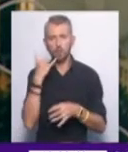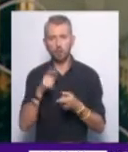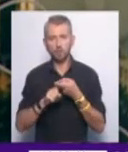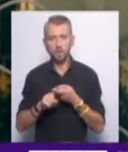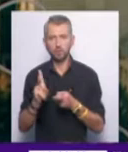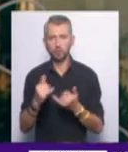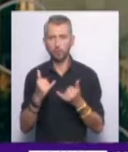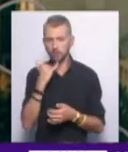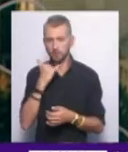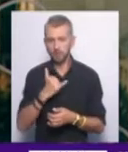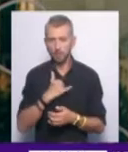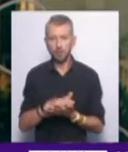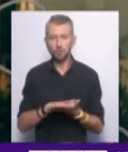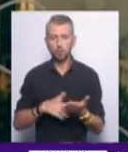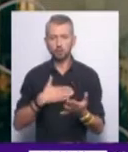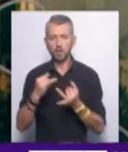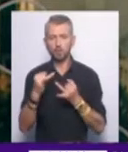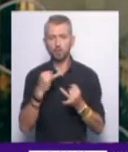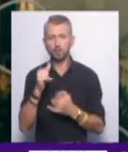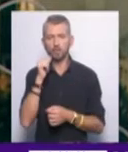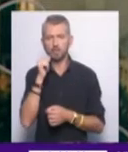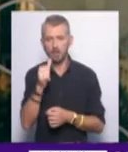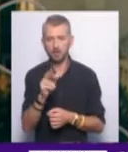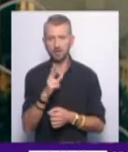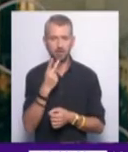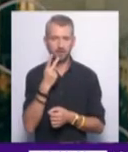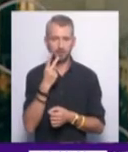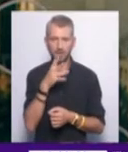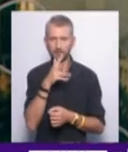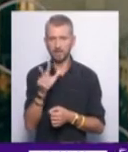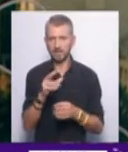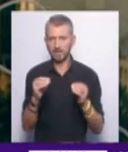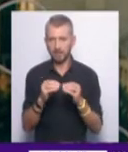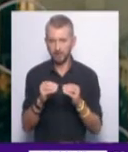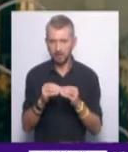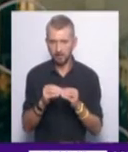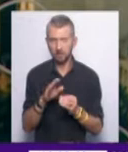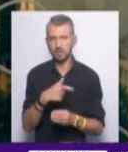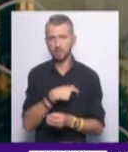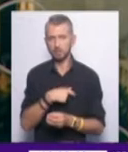нас зателефонував. Ми продовжимо нашу розмову вже завтра, як завжди, о 15:10 у